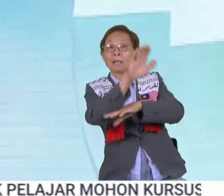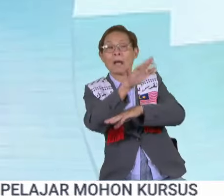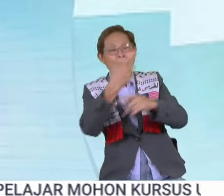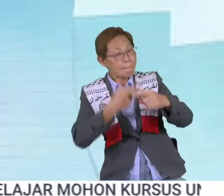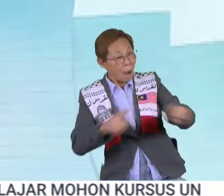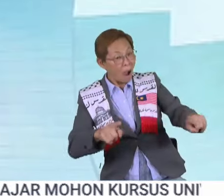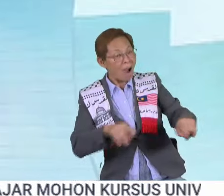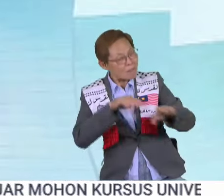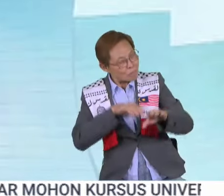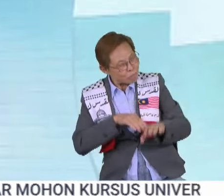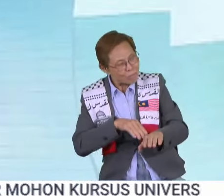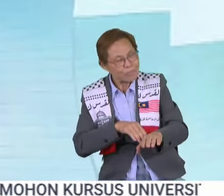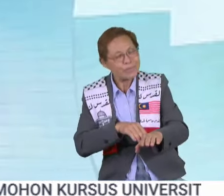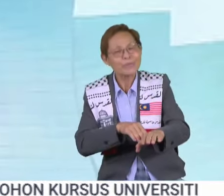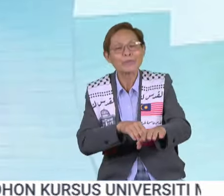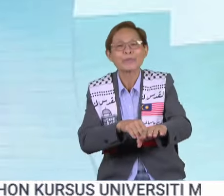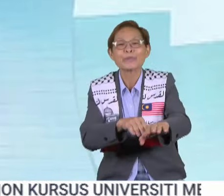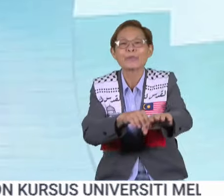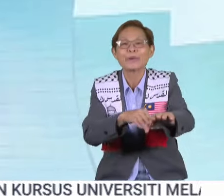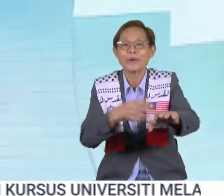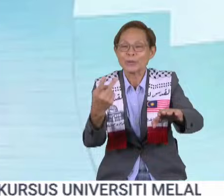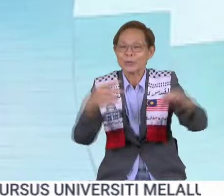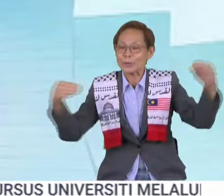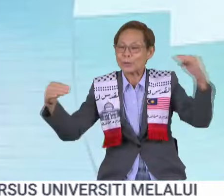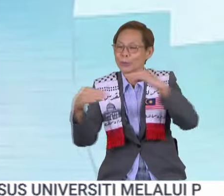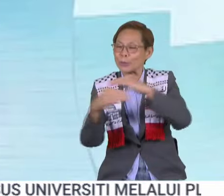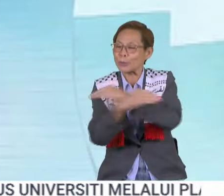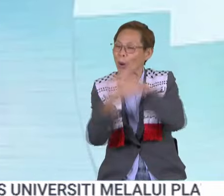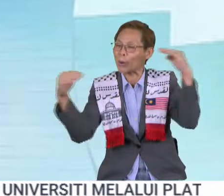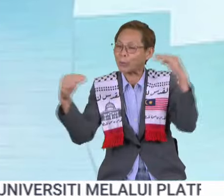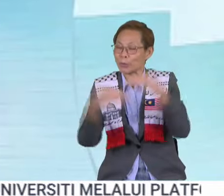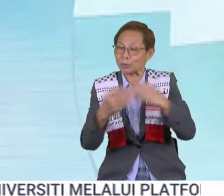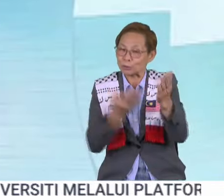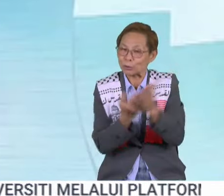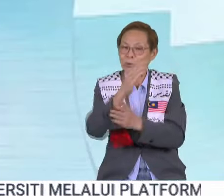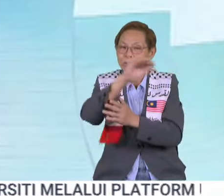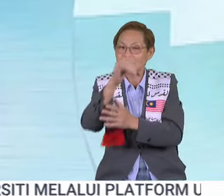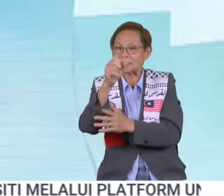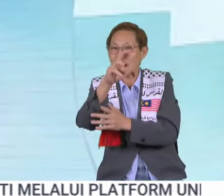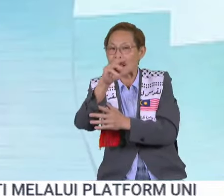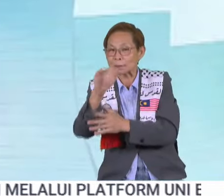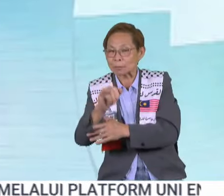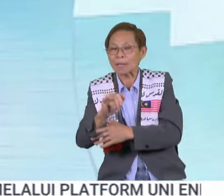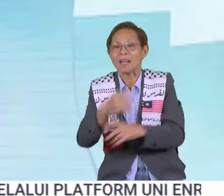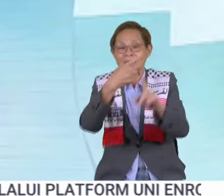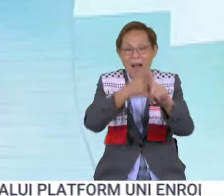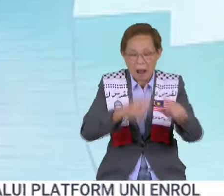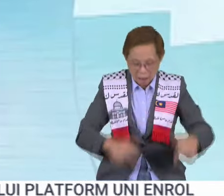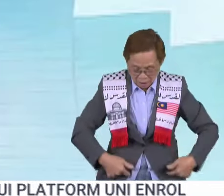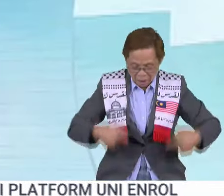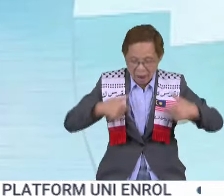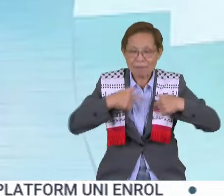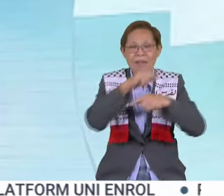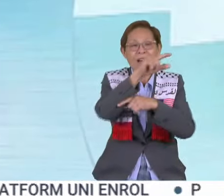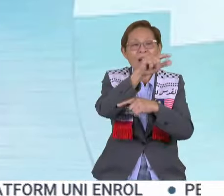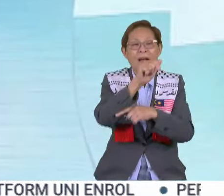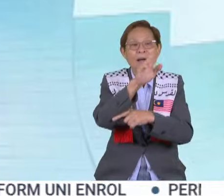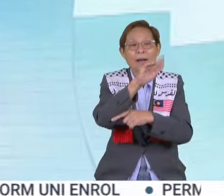namun trafik lancar dari kedua-dua arah. Terus saja bersama Jasmine Faisal Muda langsung dari RNR